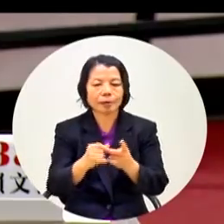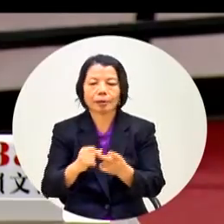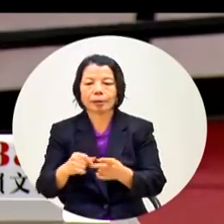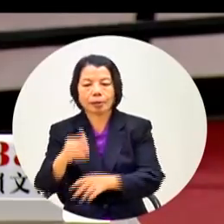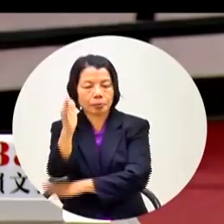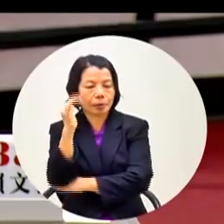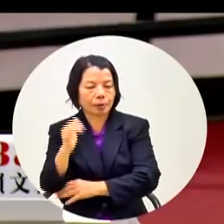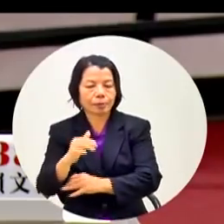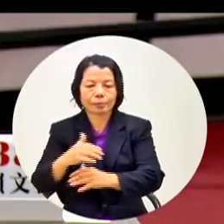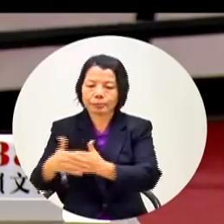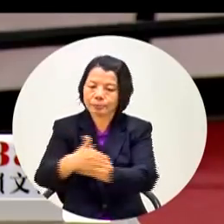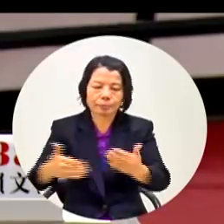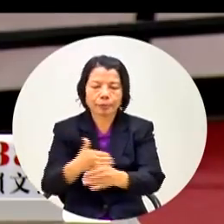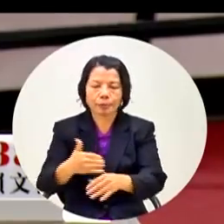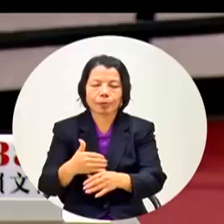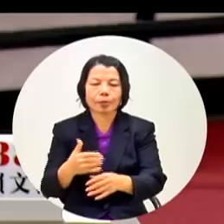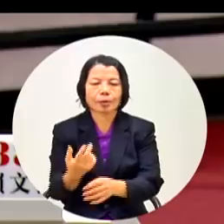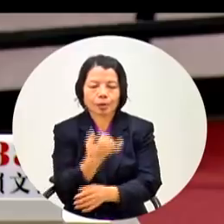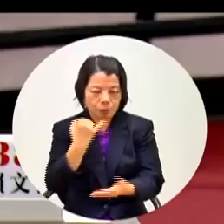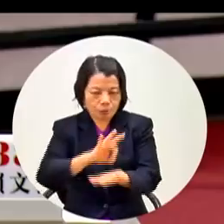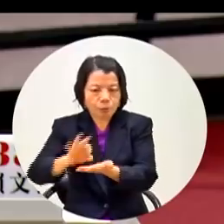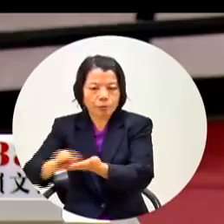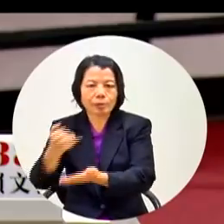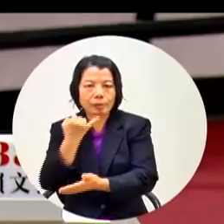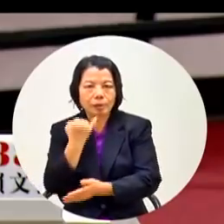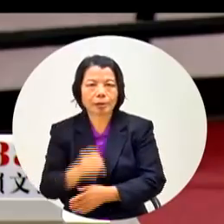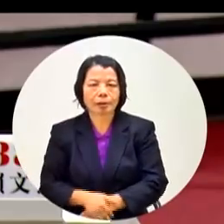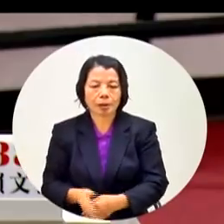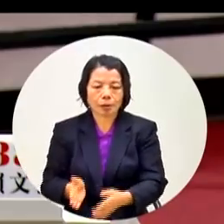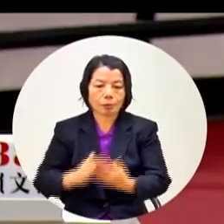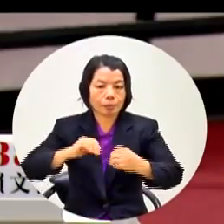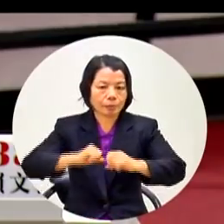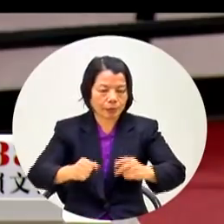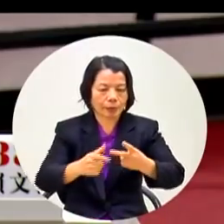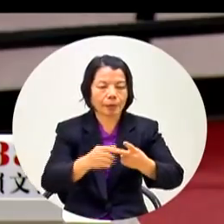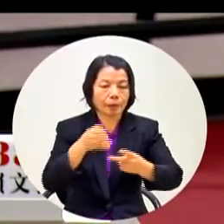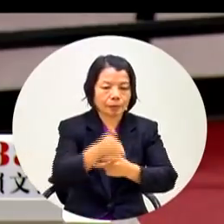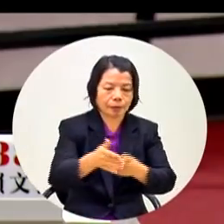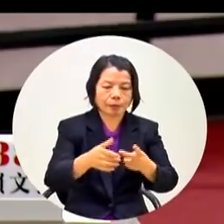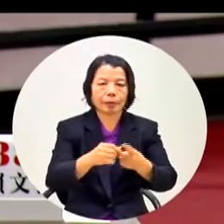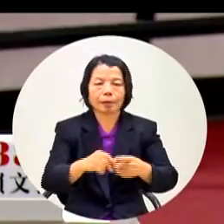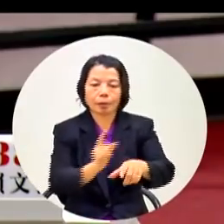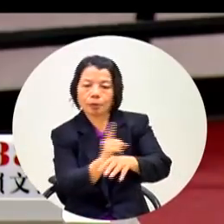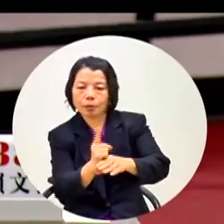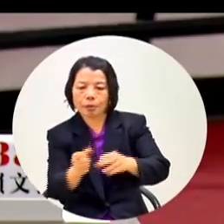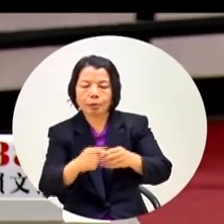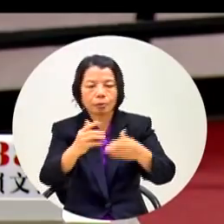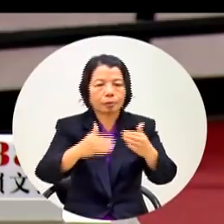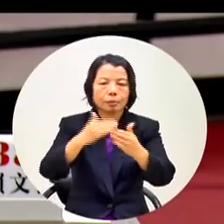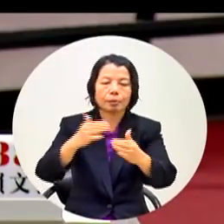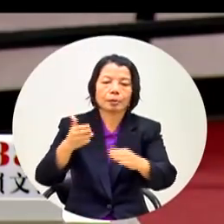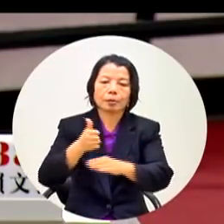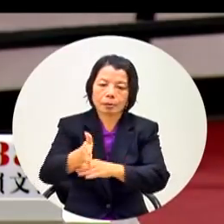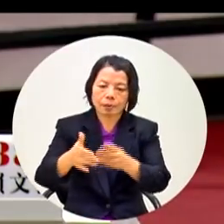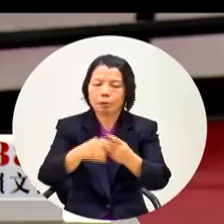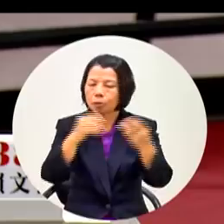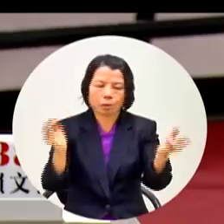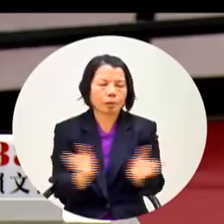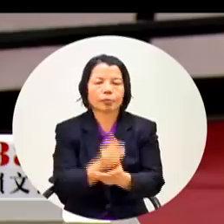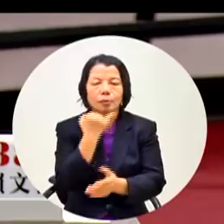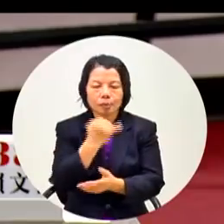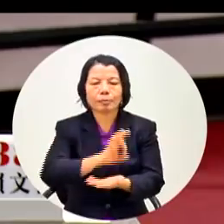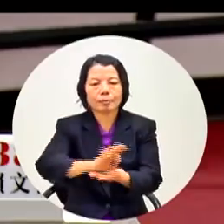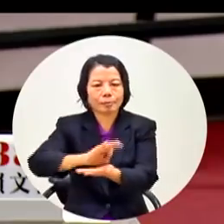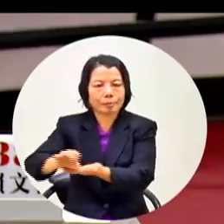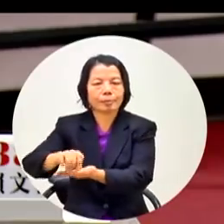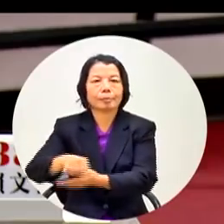计程车、富冈巴士、公车、消防车、救护车、校车，通通可以跑，通通可以跑。那这样的话，它就